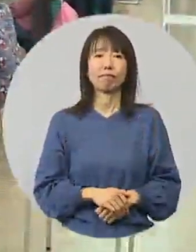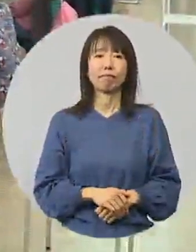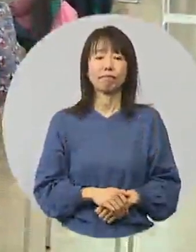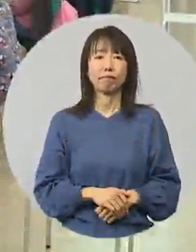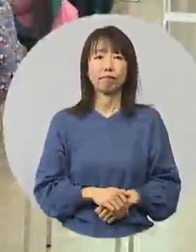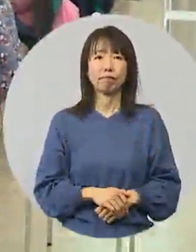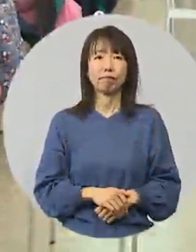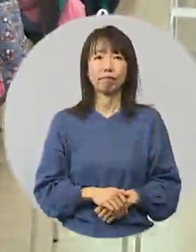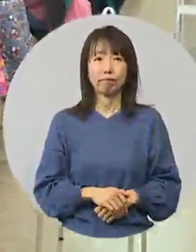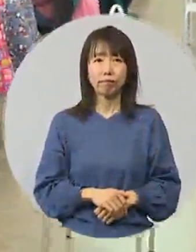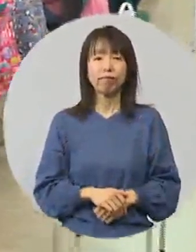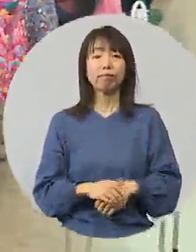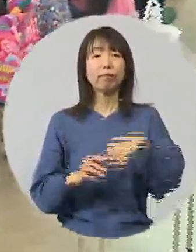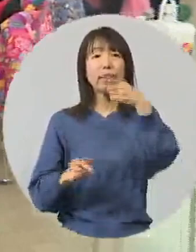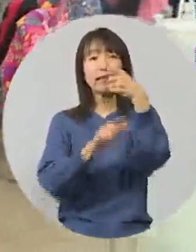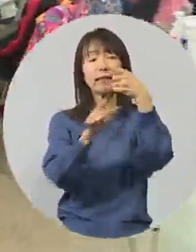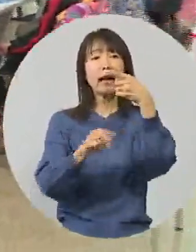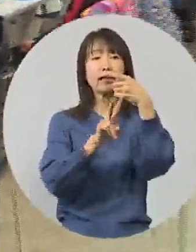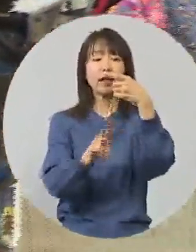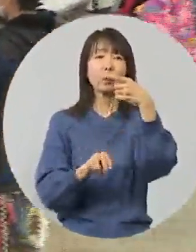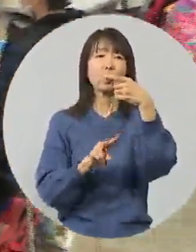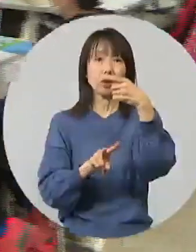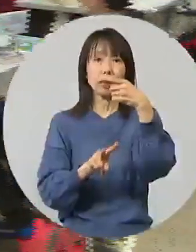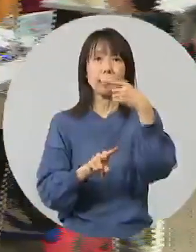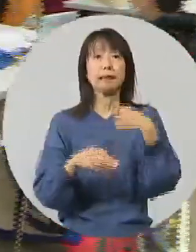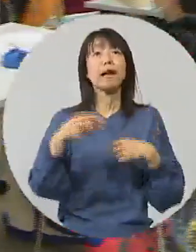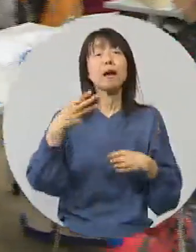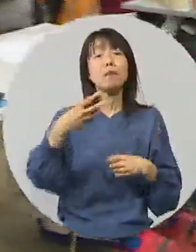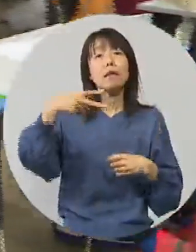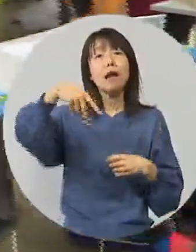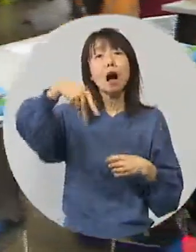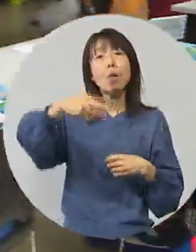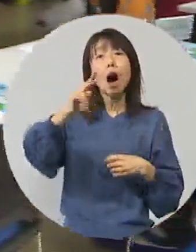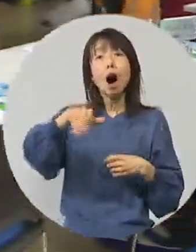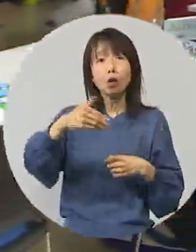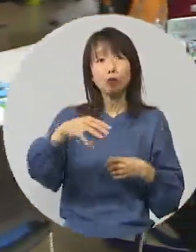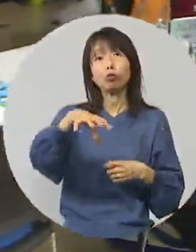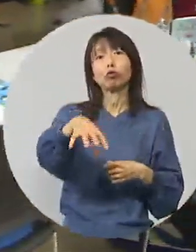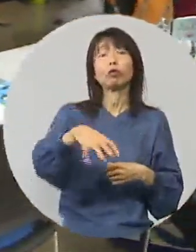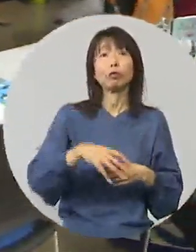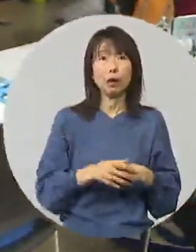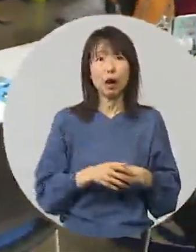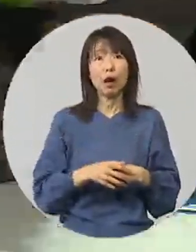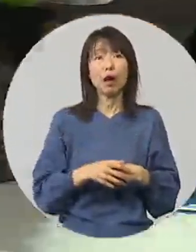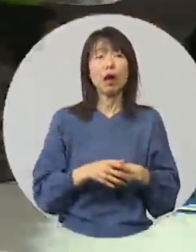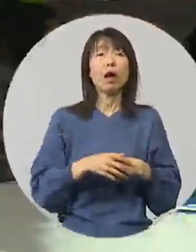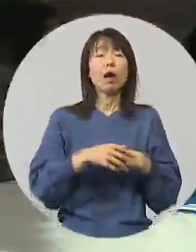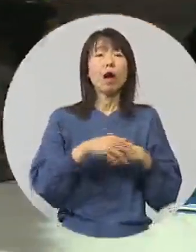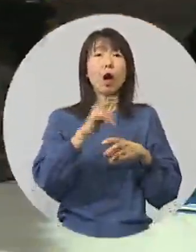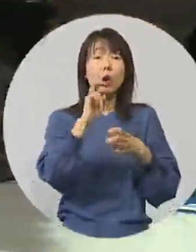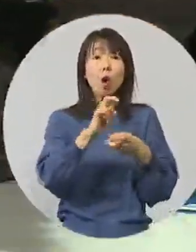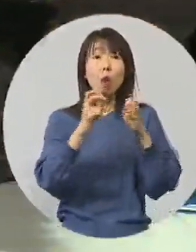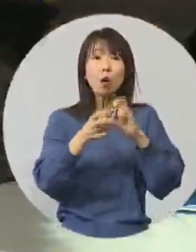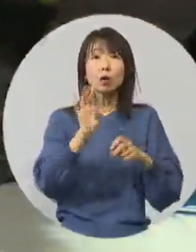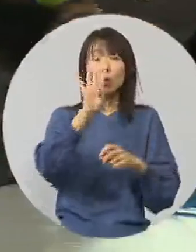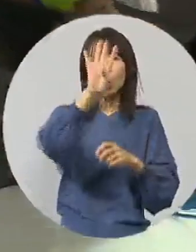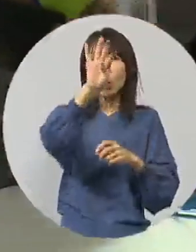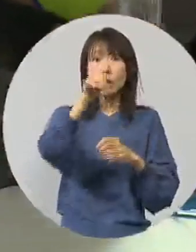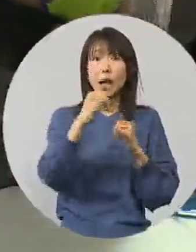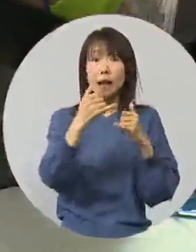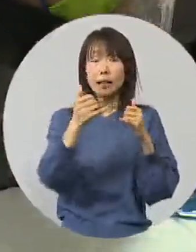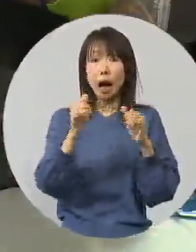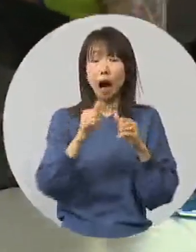1月22日藤沢商工会館ミナパークで、藤沢市ロボット未来社会推進プロジェク